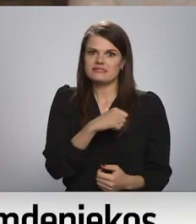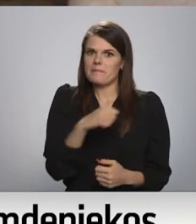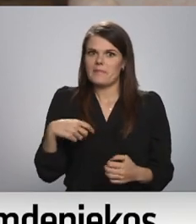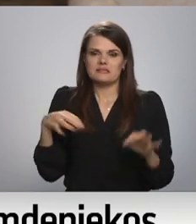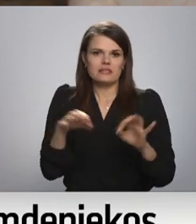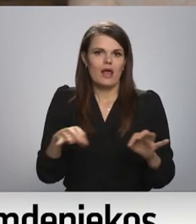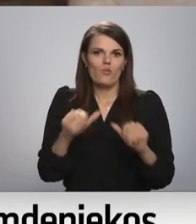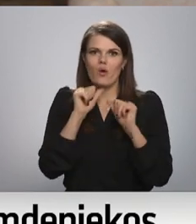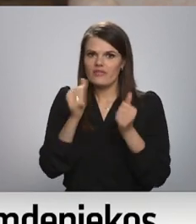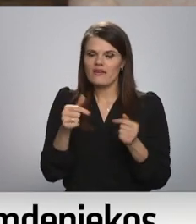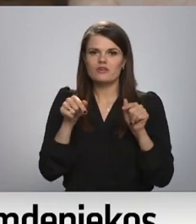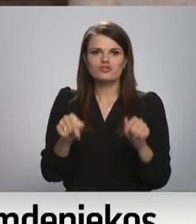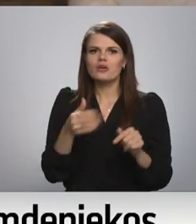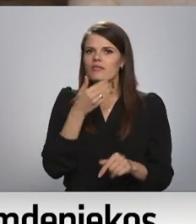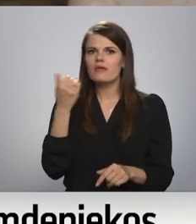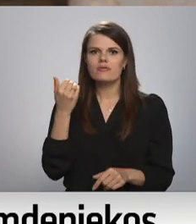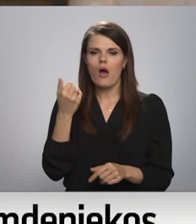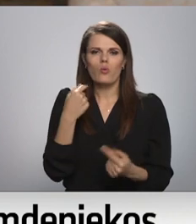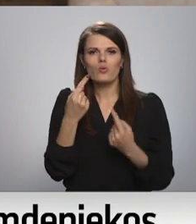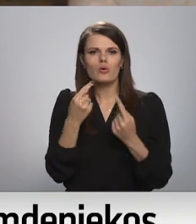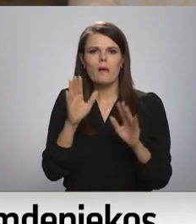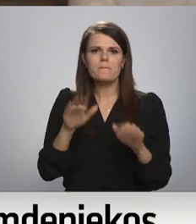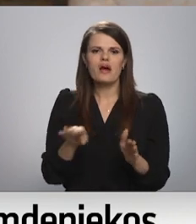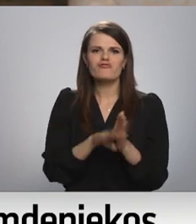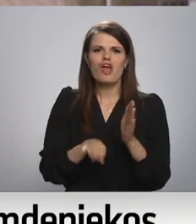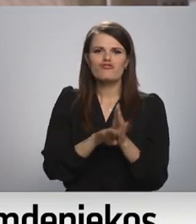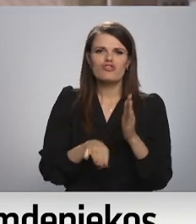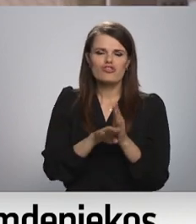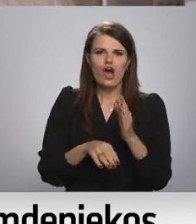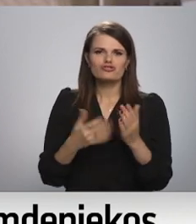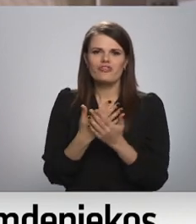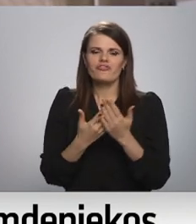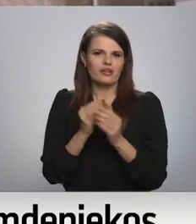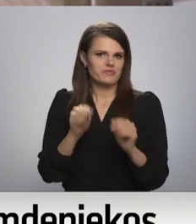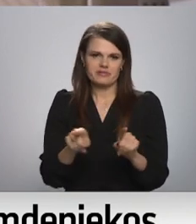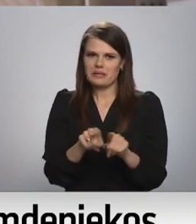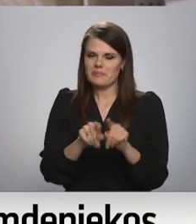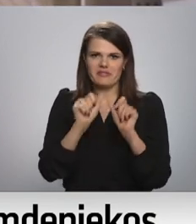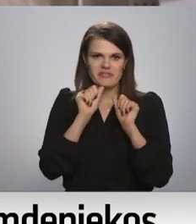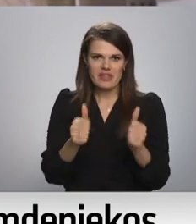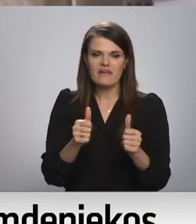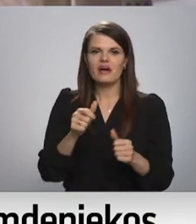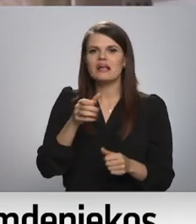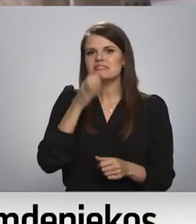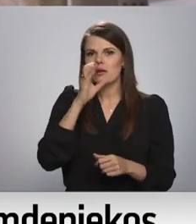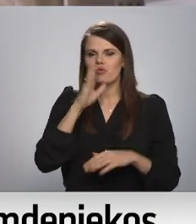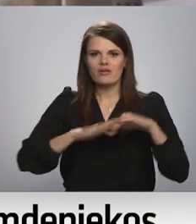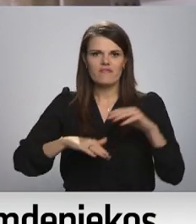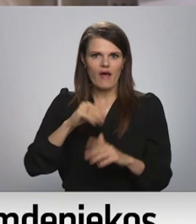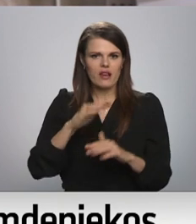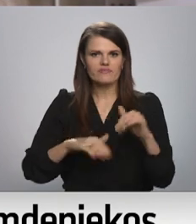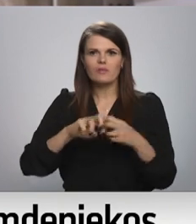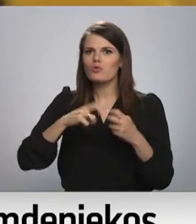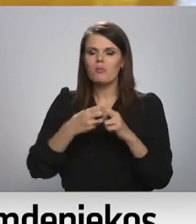jo nu, šeit nav jautājums par vienkārši to striķu filtru ielikšanu. Iedzīvotāji dzeramā ūdens kvalitātes problēma risina